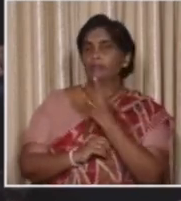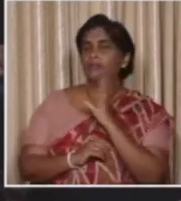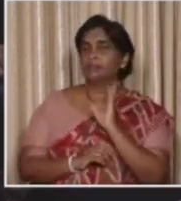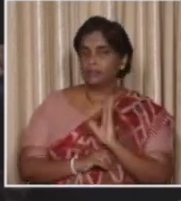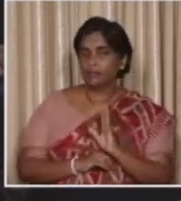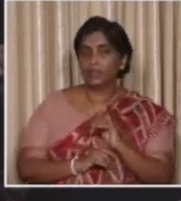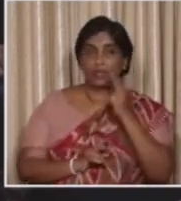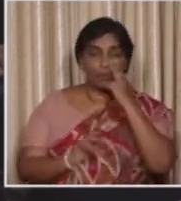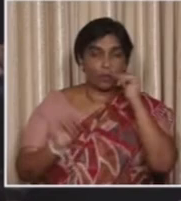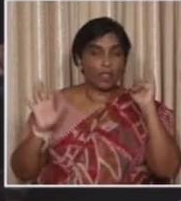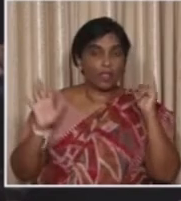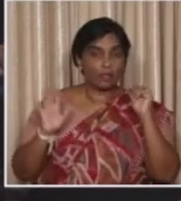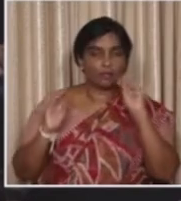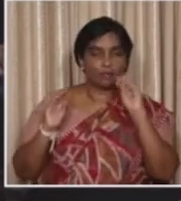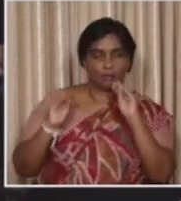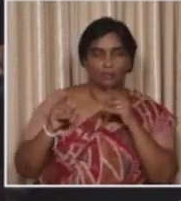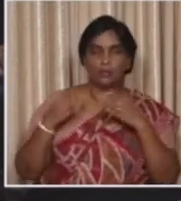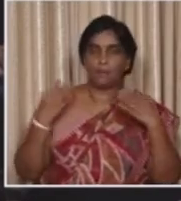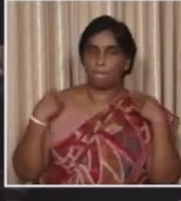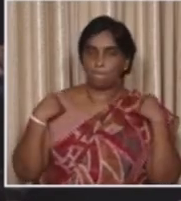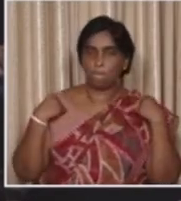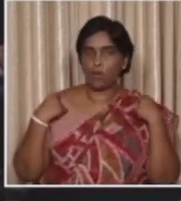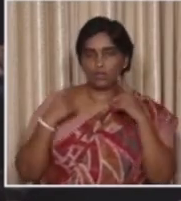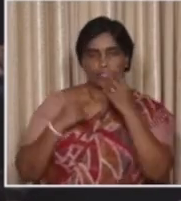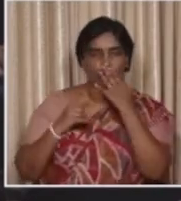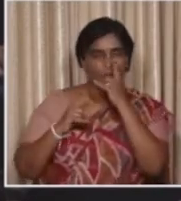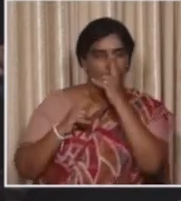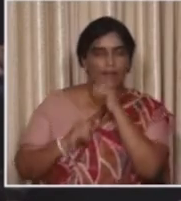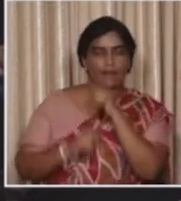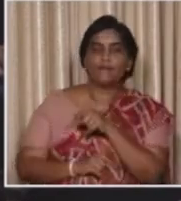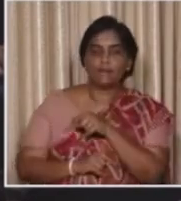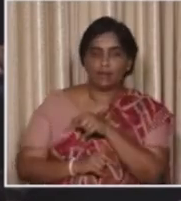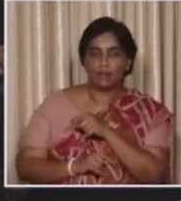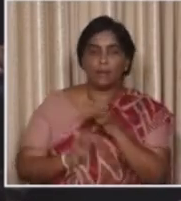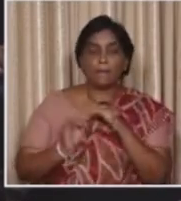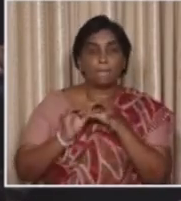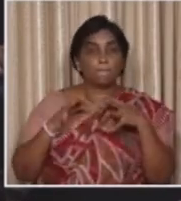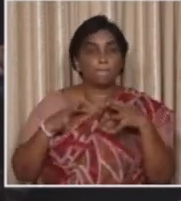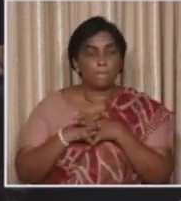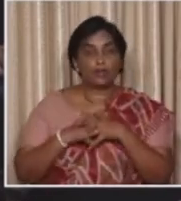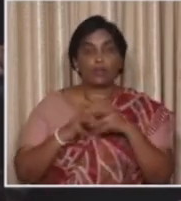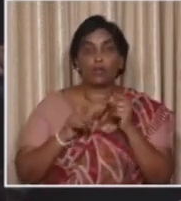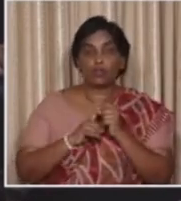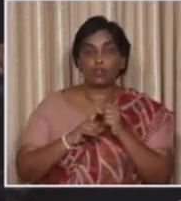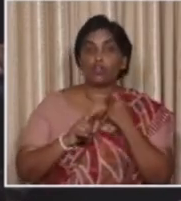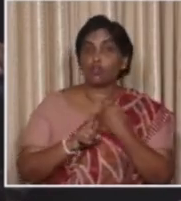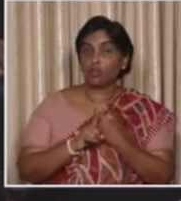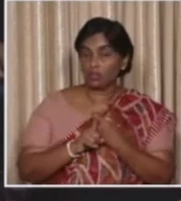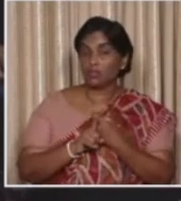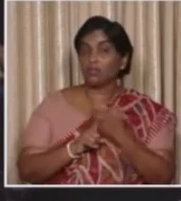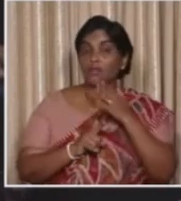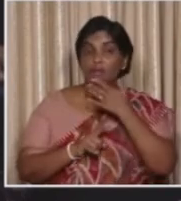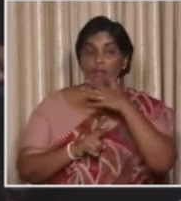තියෙන්නේ? 60න්වල යම් ප්‍රමාණයකට පහසුකම් තියෙන ස්කෝලයක් තියෙනවා. බණ්ඩාරවෙල, පූනාගල, කොස්ලන්දේ වත්තේ